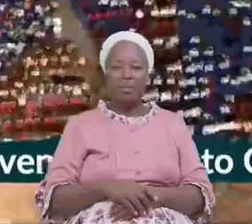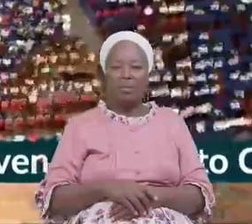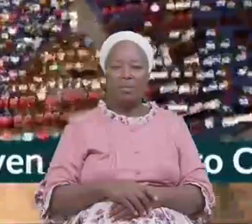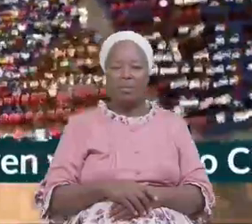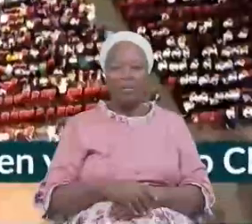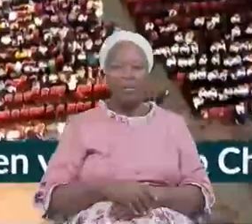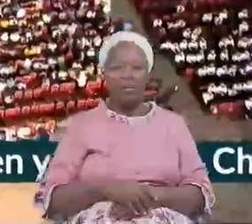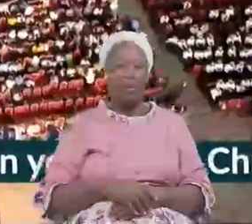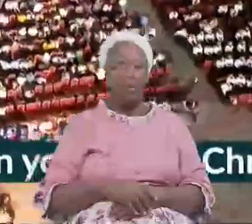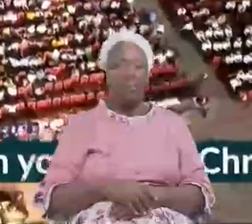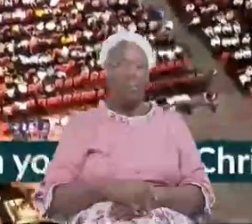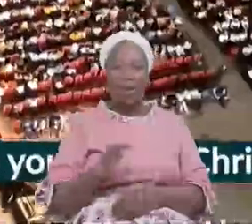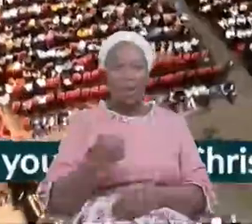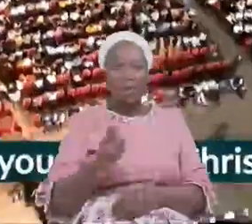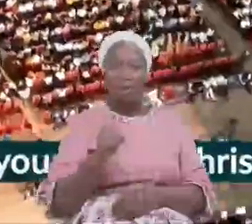N'importe où tu es.